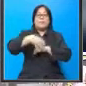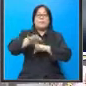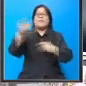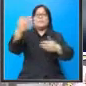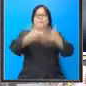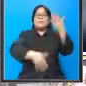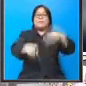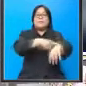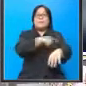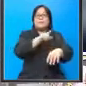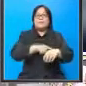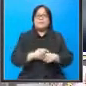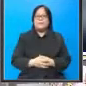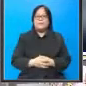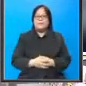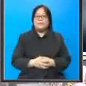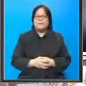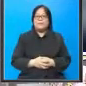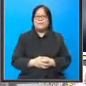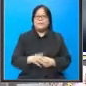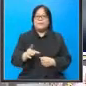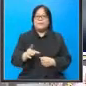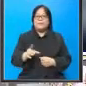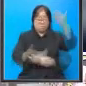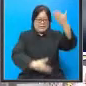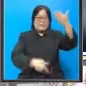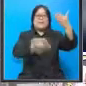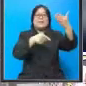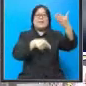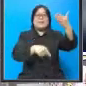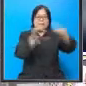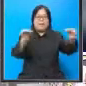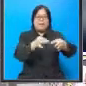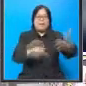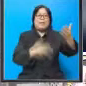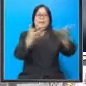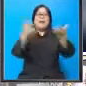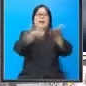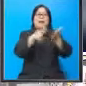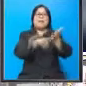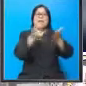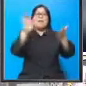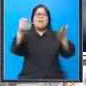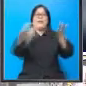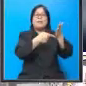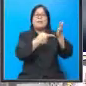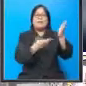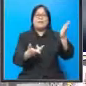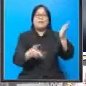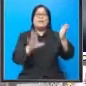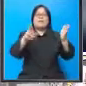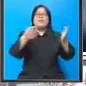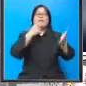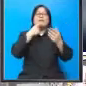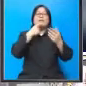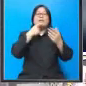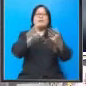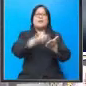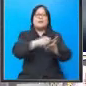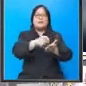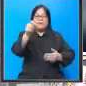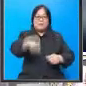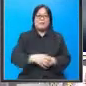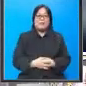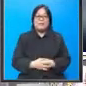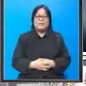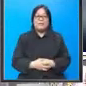panjang Karena tuh panjang Turki pasca perindag Kalau boleh buat